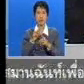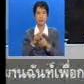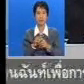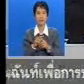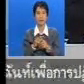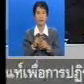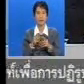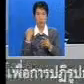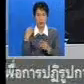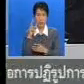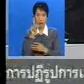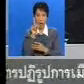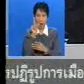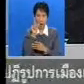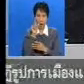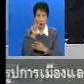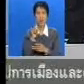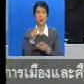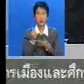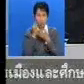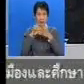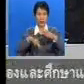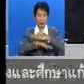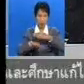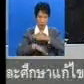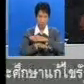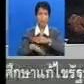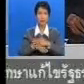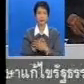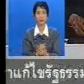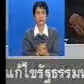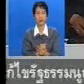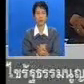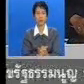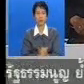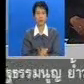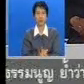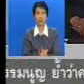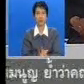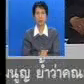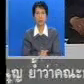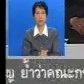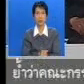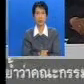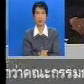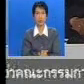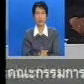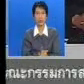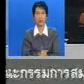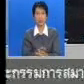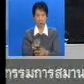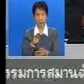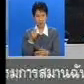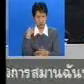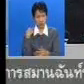นเป็นเวทีในการที่จะให้ข้อมูลของฝ่ายตัวเองแต่ว่าทางเจ้าหน้าที่เองถูกมองว่าทำการรุนแรงเกินกว่าเหตุจนนายกรัฐมนตรีบอกว่าอาจ